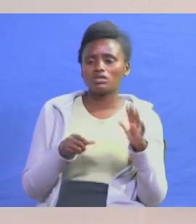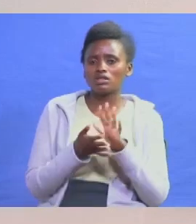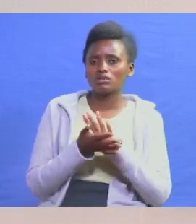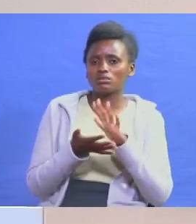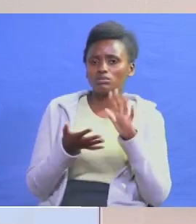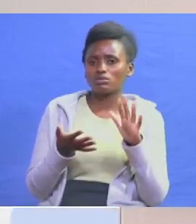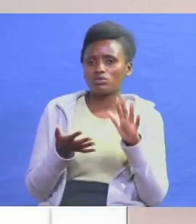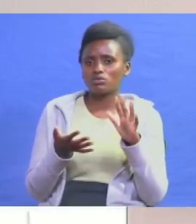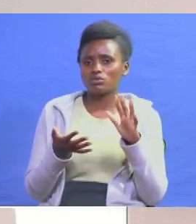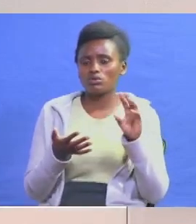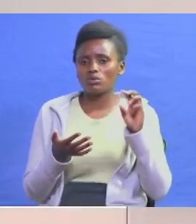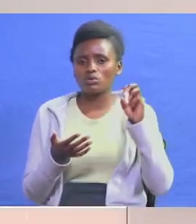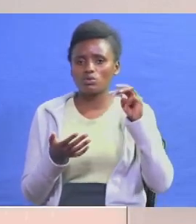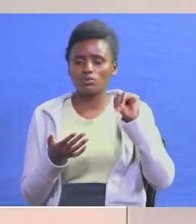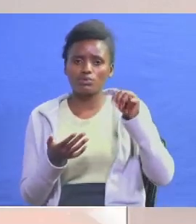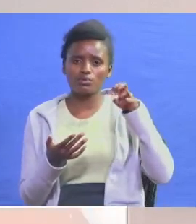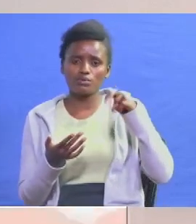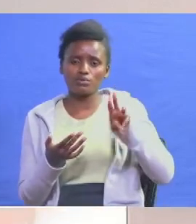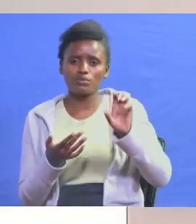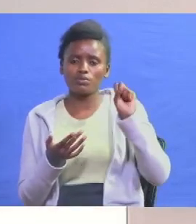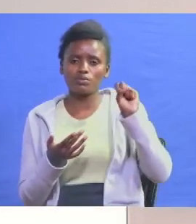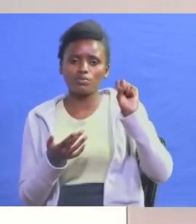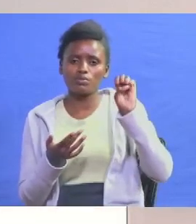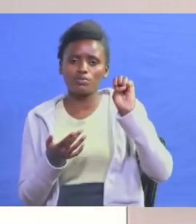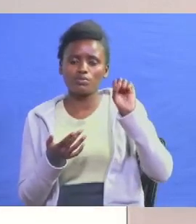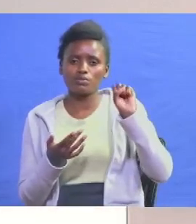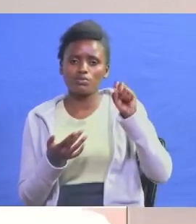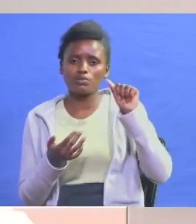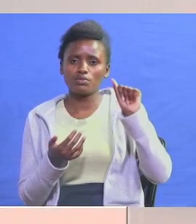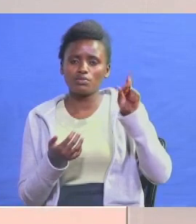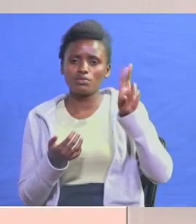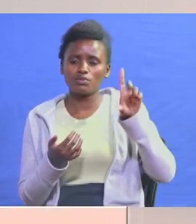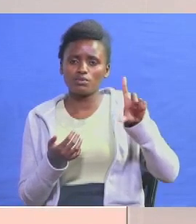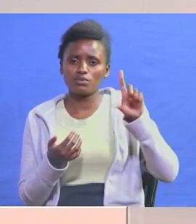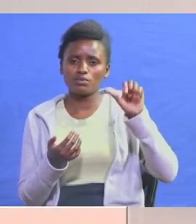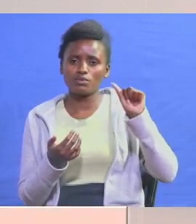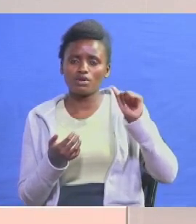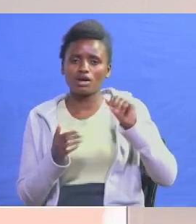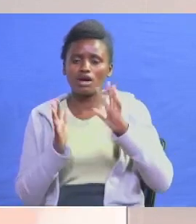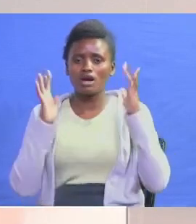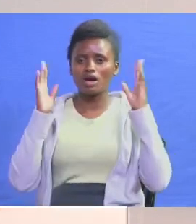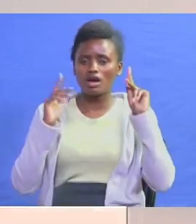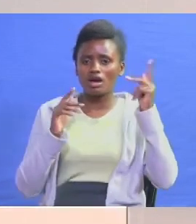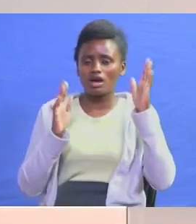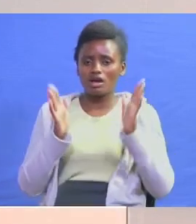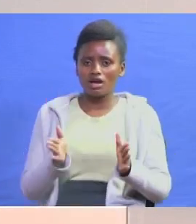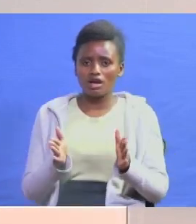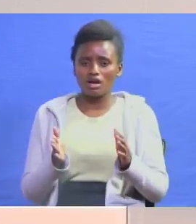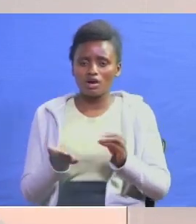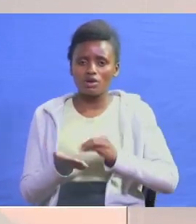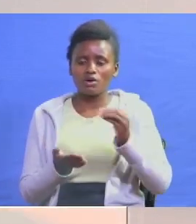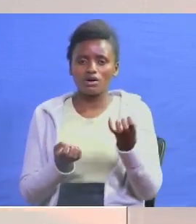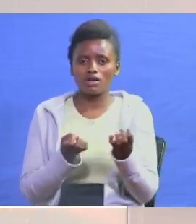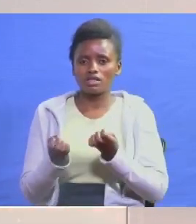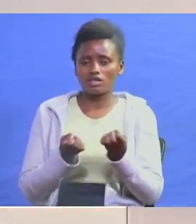Upande wake, Musalia Mudavadi amepongeza Kenya kwa kufanya maendeleo kwa kukuza mazingira yanayowezesha uwekezaji